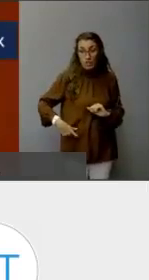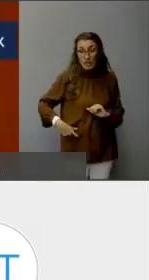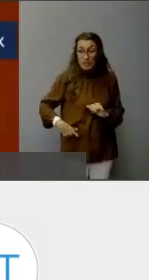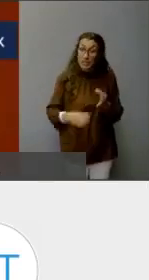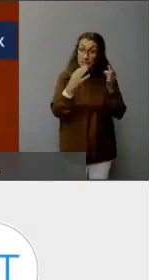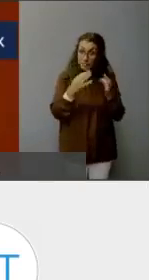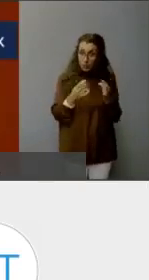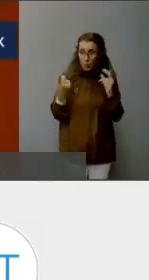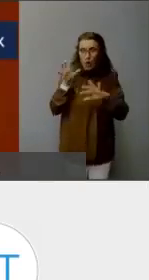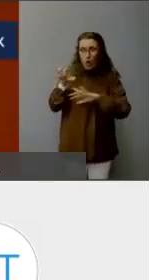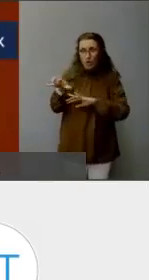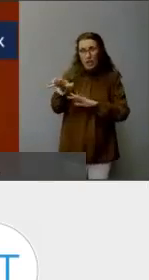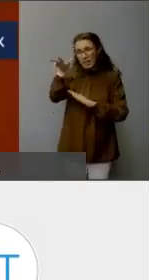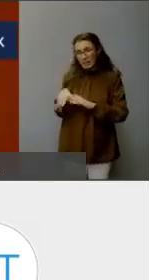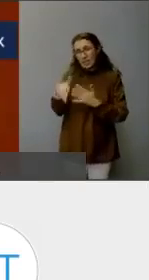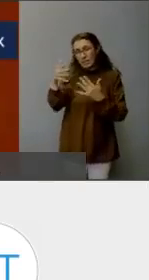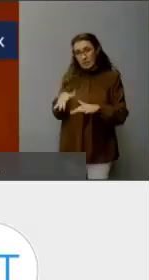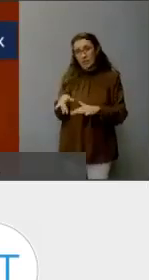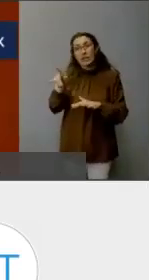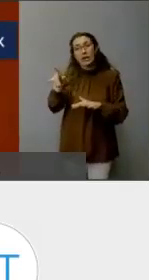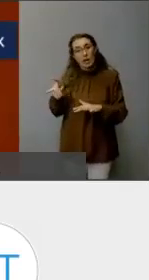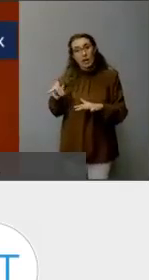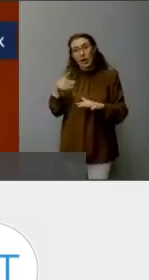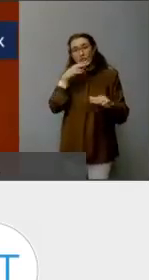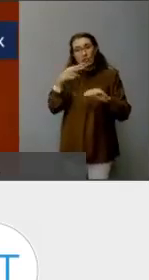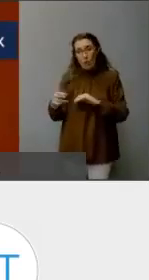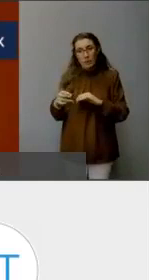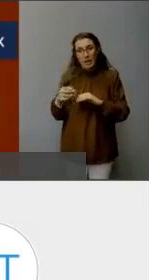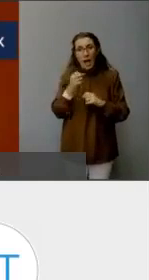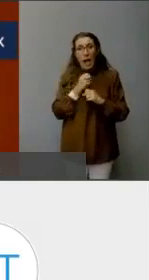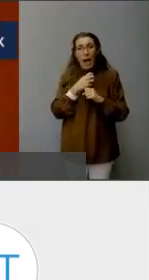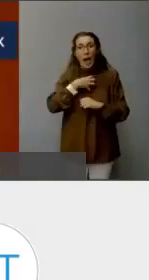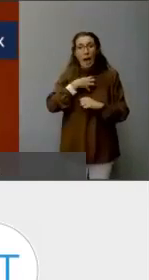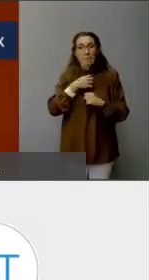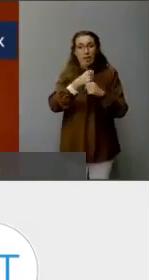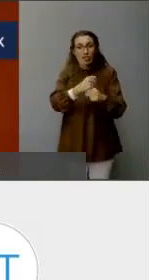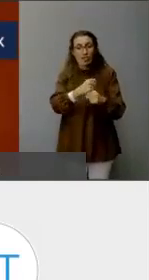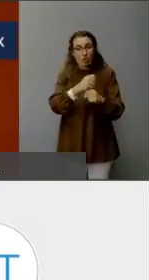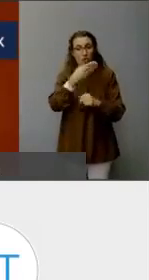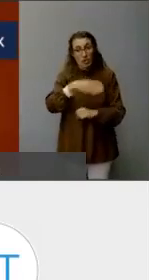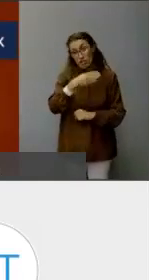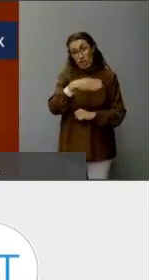della condanna definitiva lo nomina ambasciatore di genova così per chiarire subito alle cose